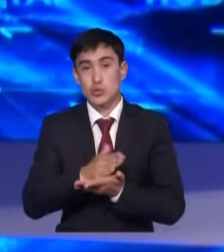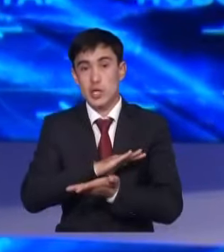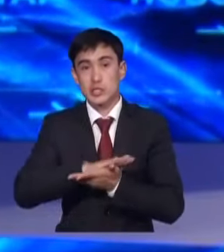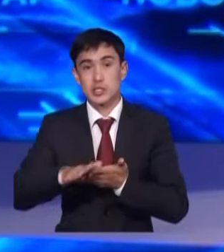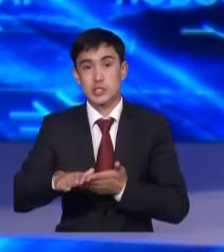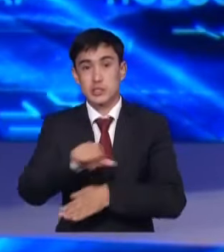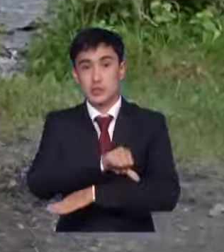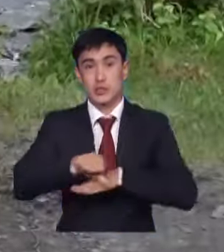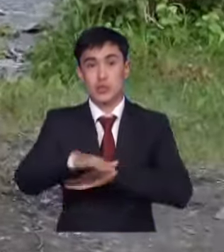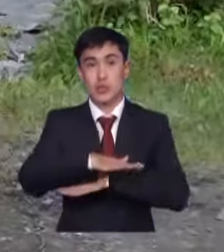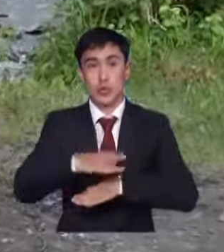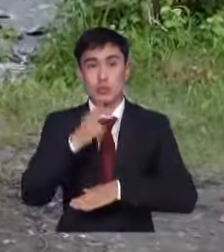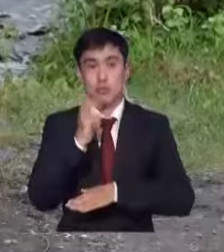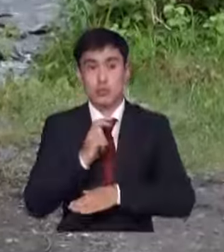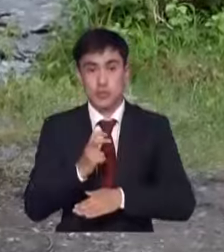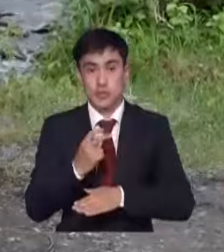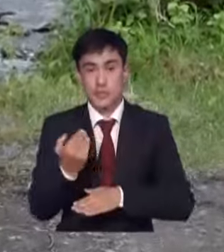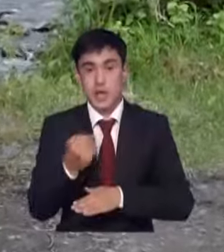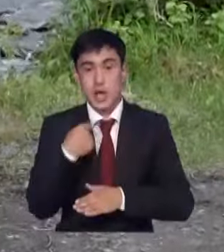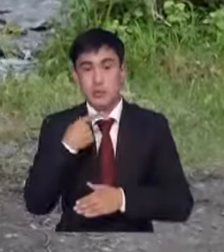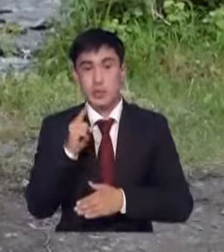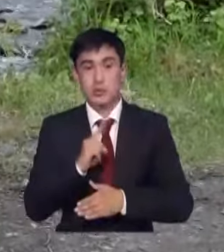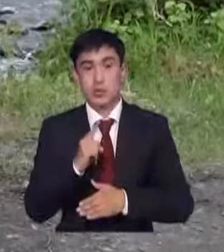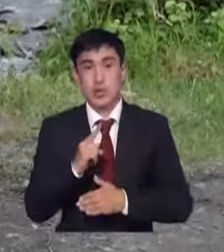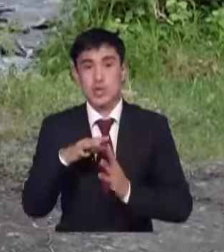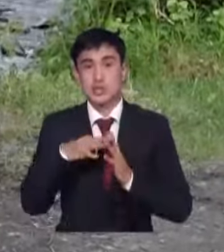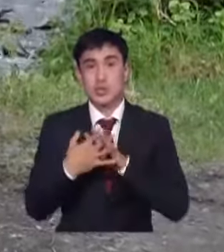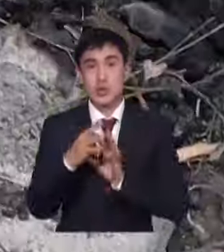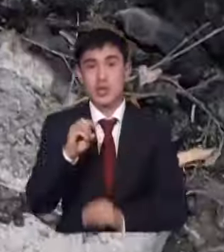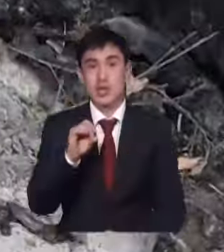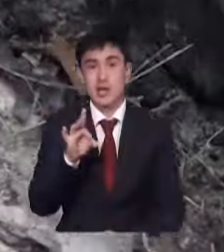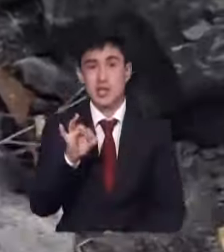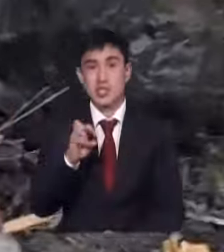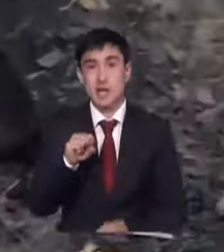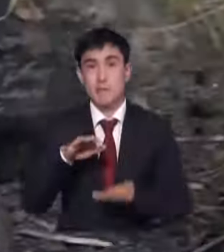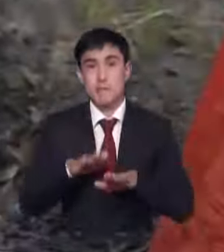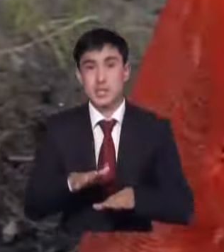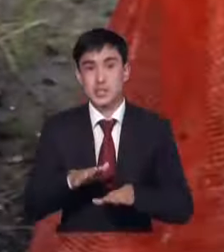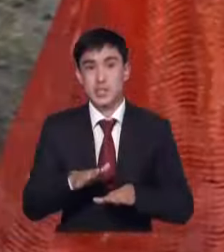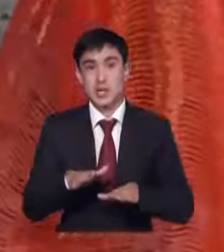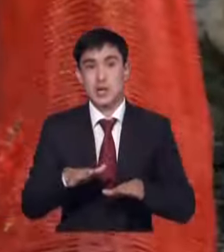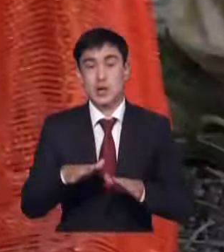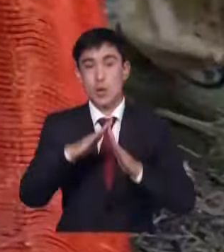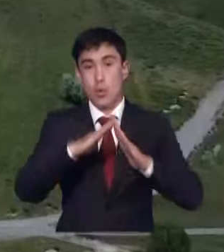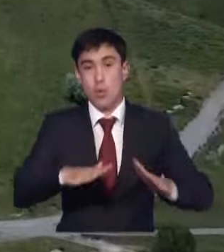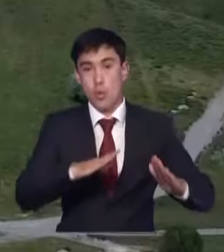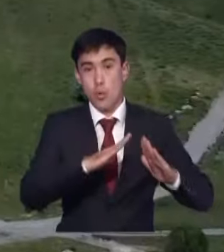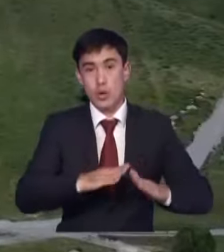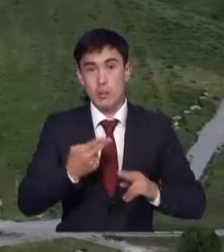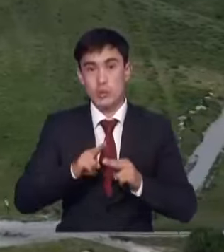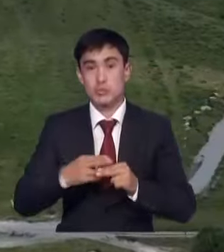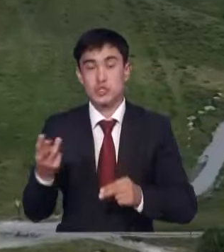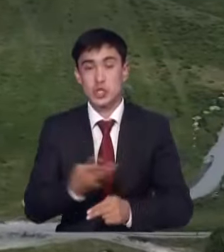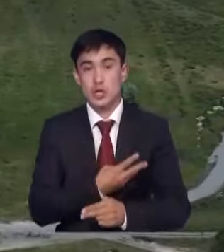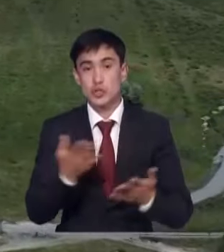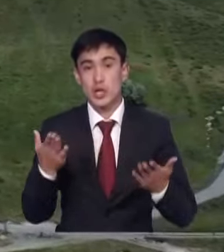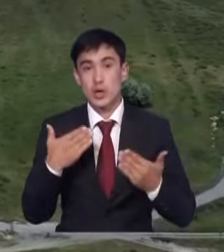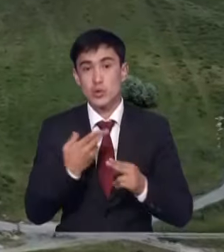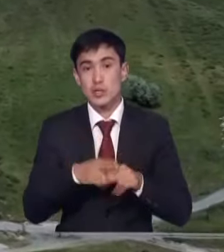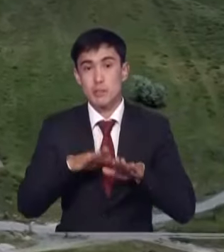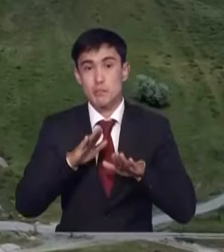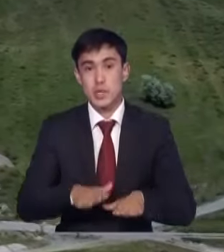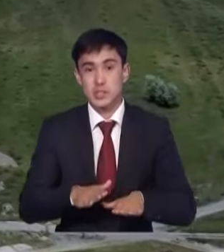очистили прилегающие территории от мусора. Стоит отметить, что село Екаша расположено у подножия гор, а потому желающих